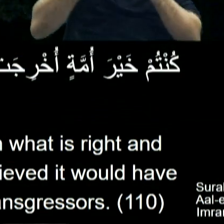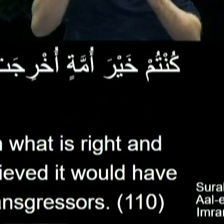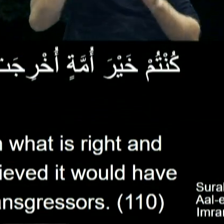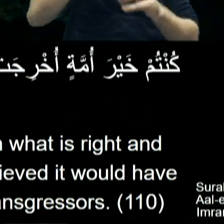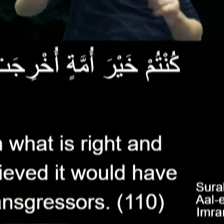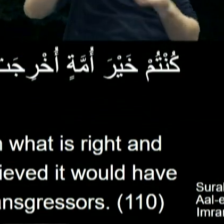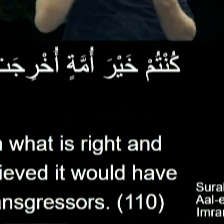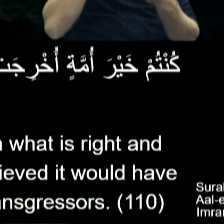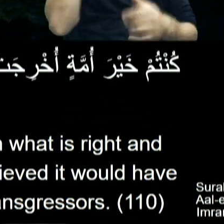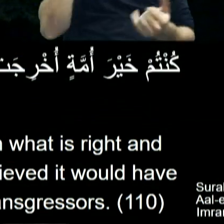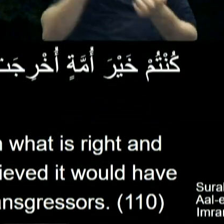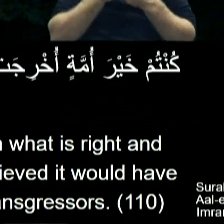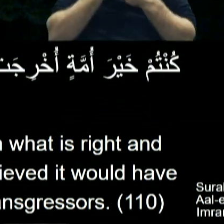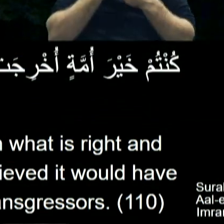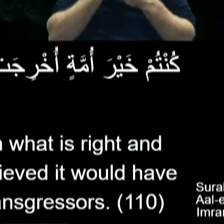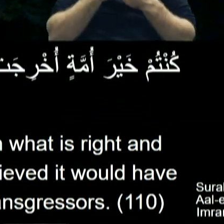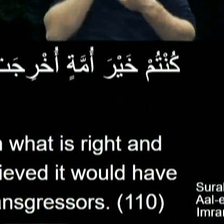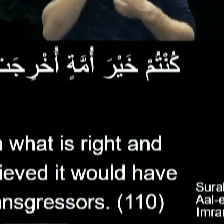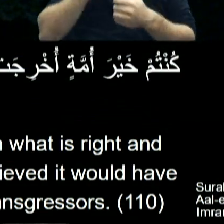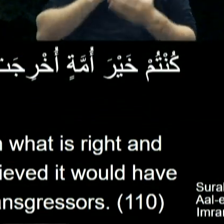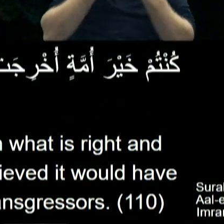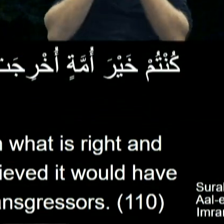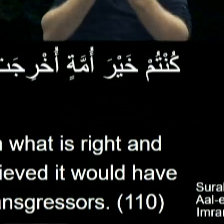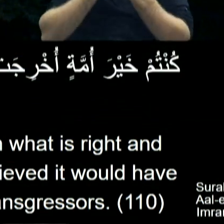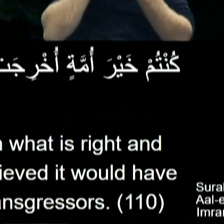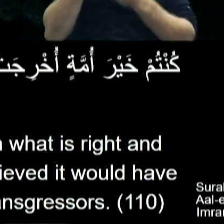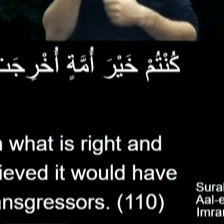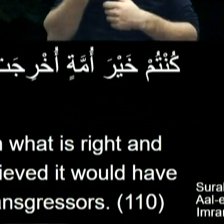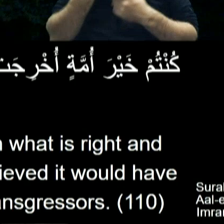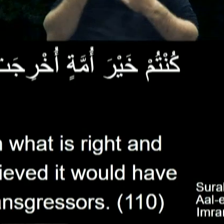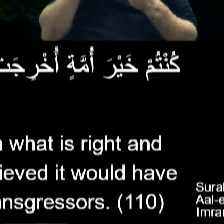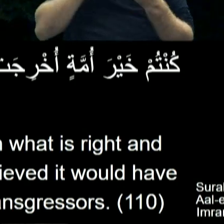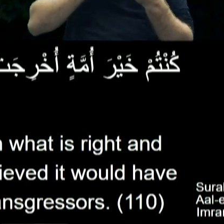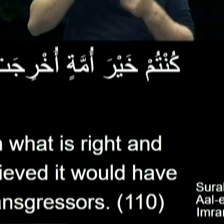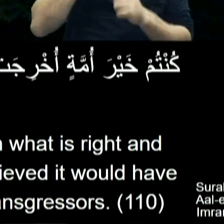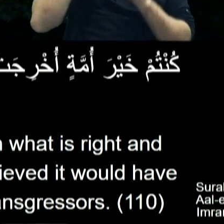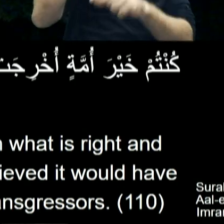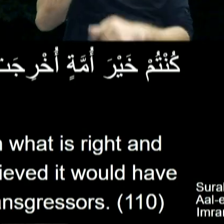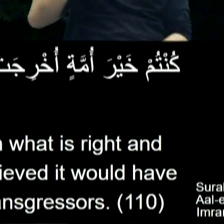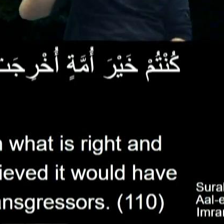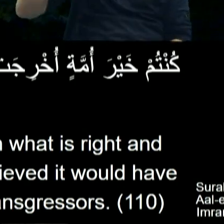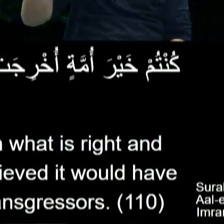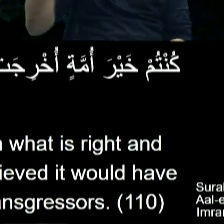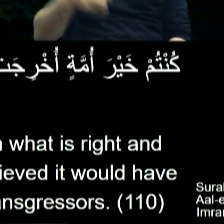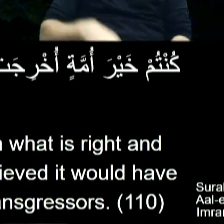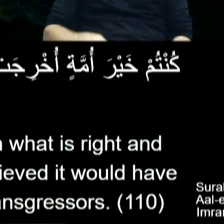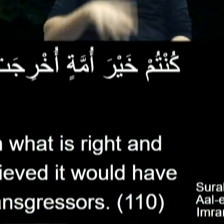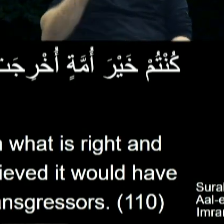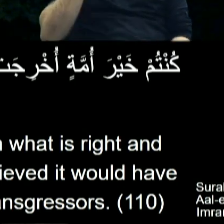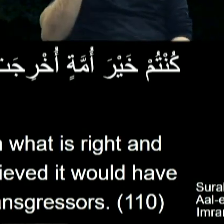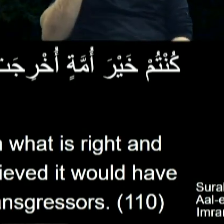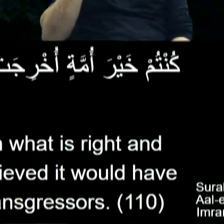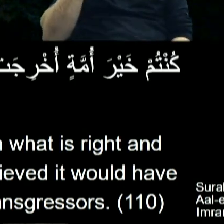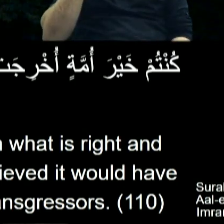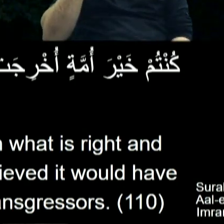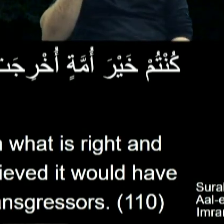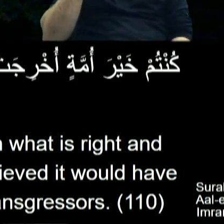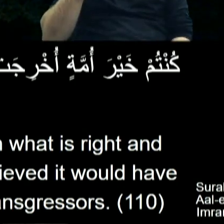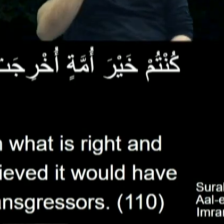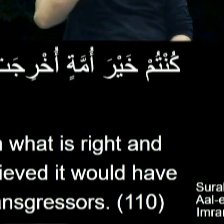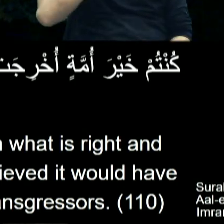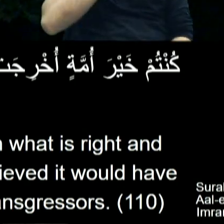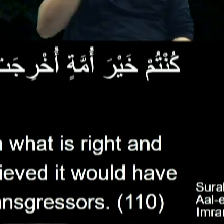your salat, it's not your hajj, it's not your khums. No, he says it's the fact that what? تَعْمَرُونَ